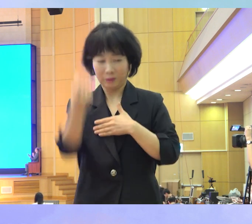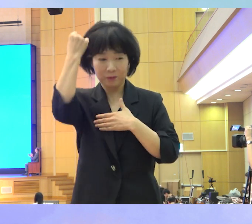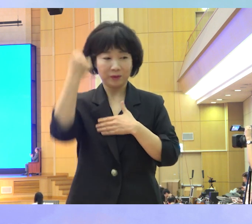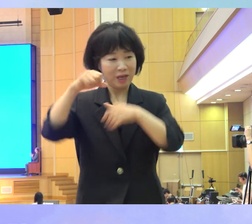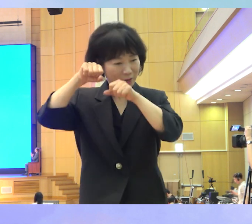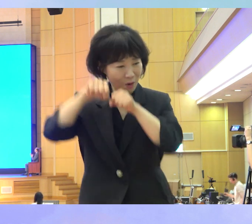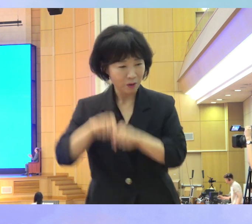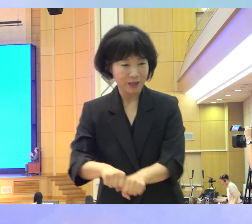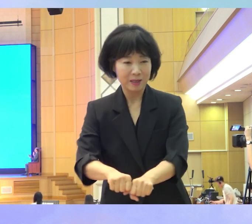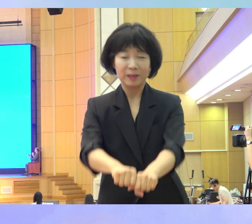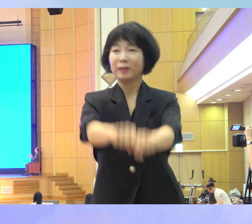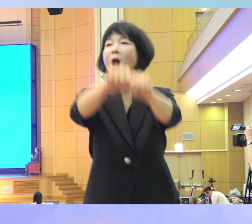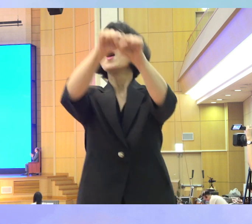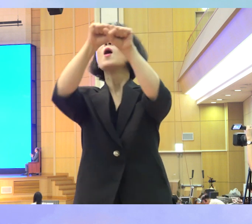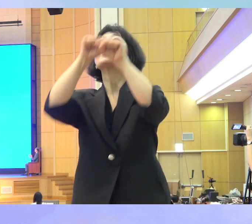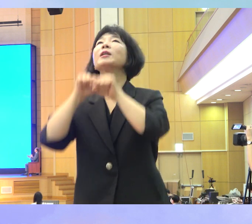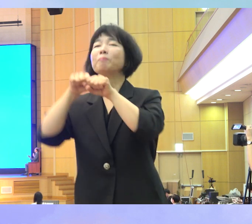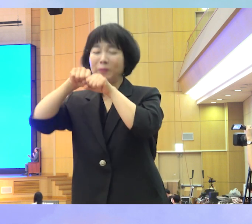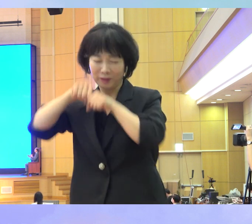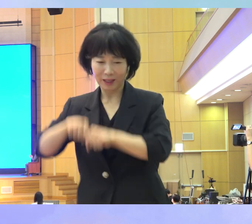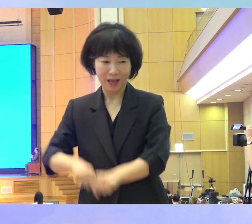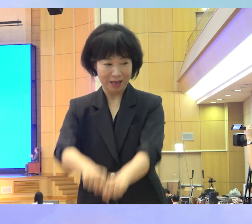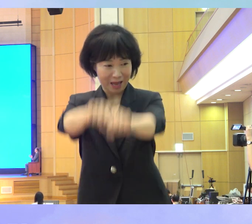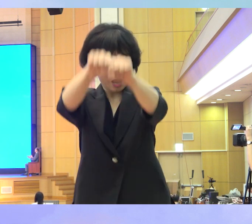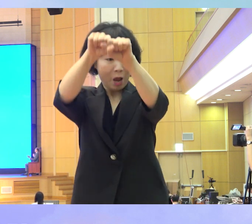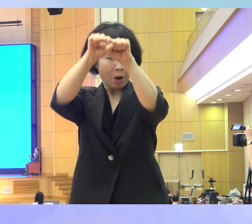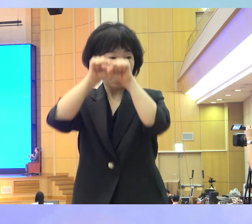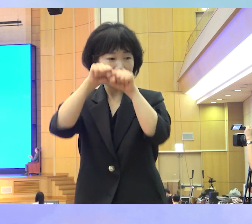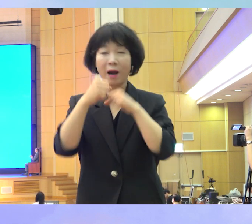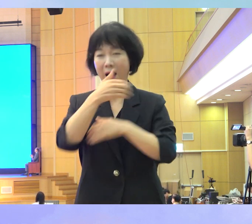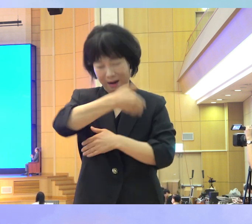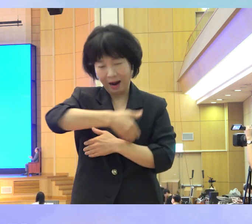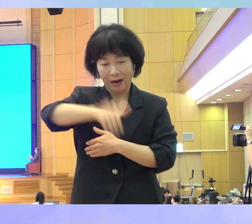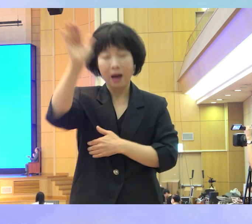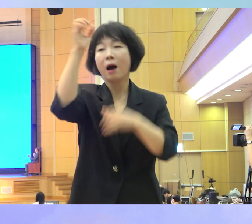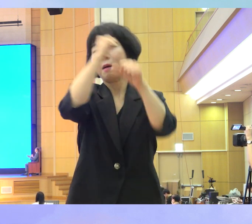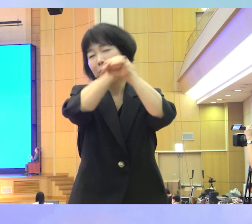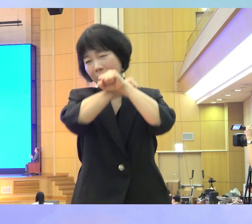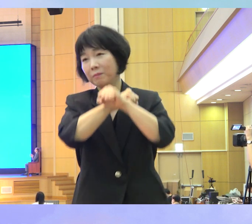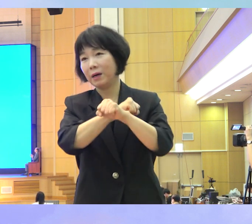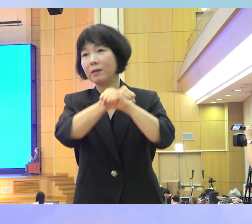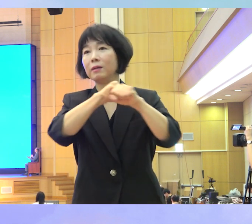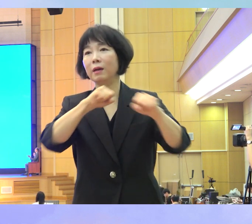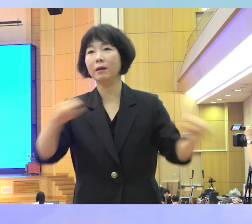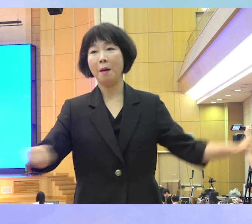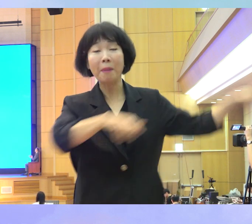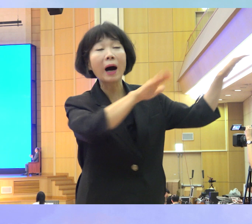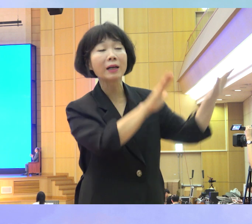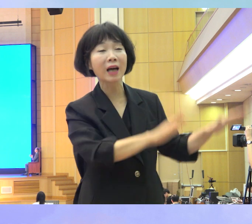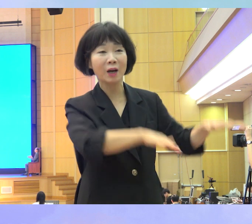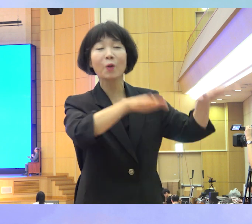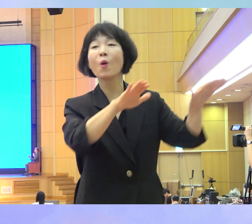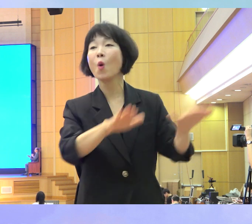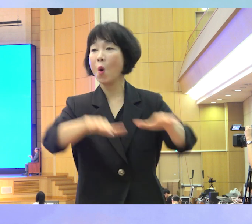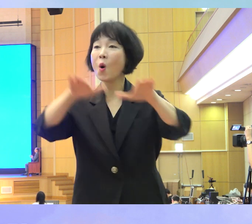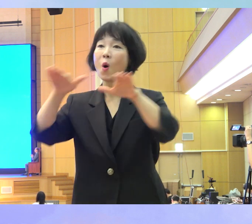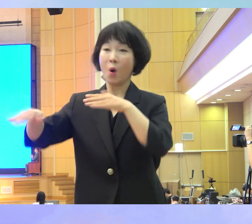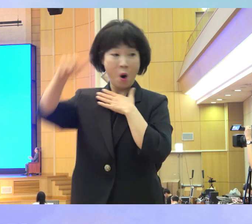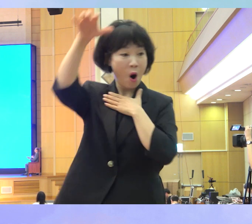가고 내 노를 저 깊은 데로 가라. 망망한